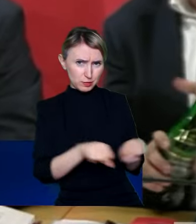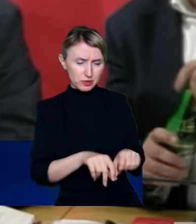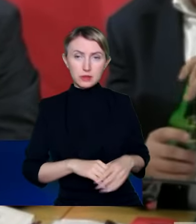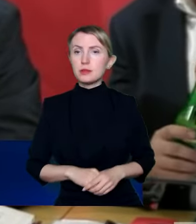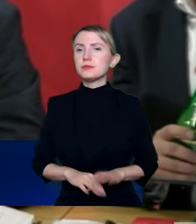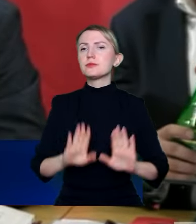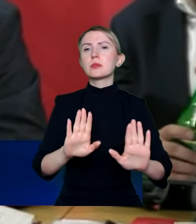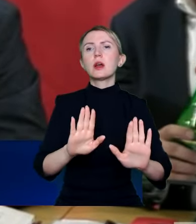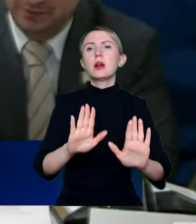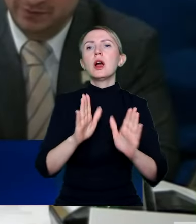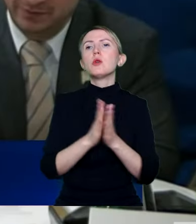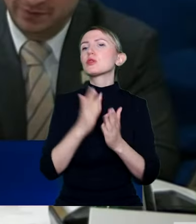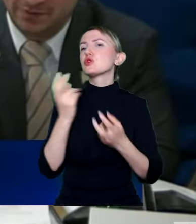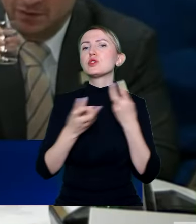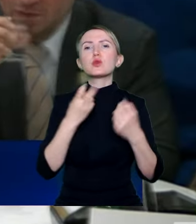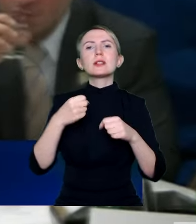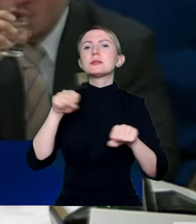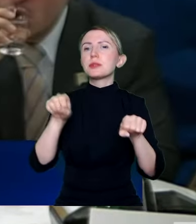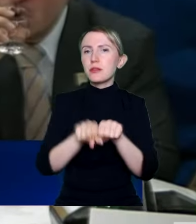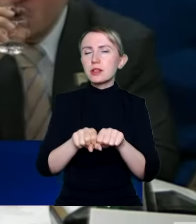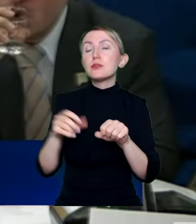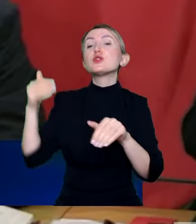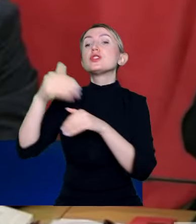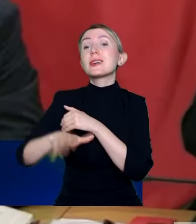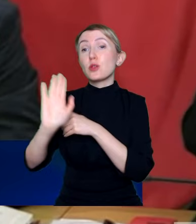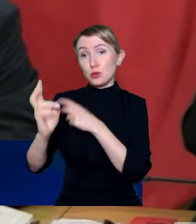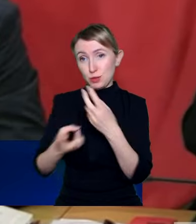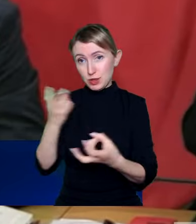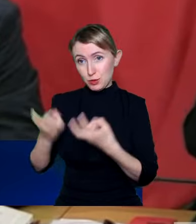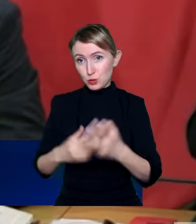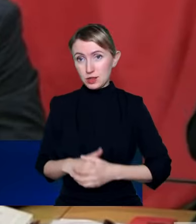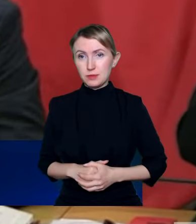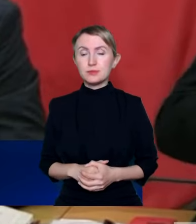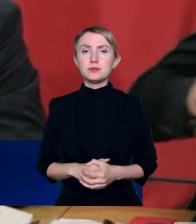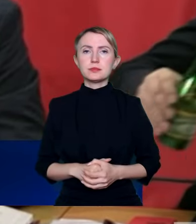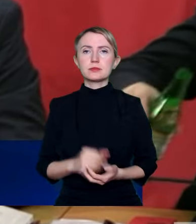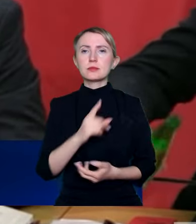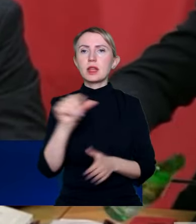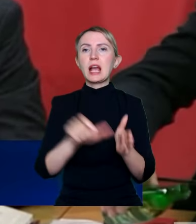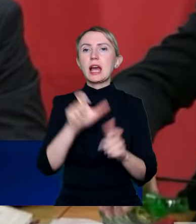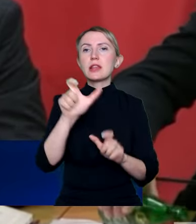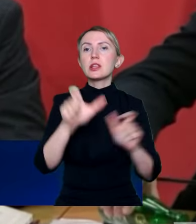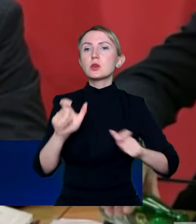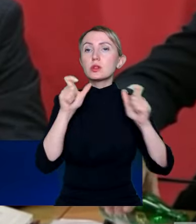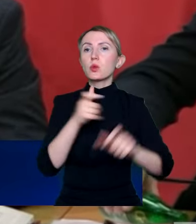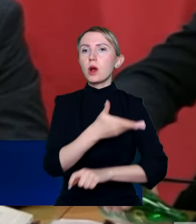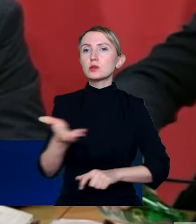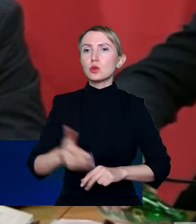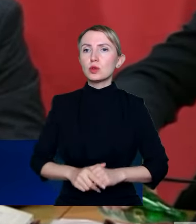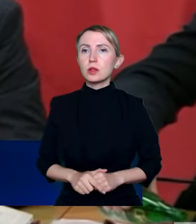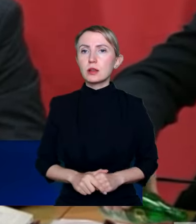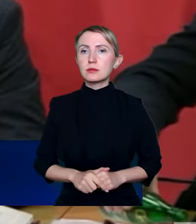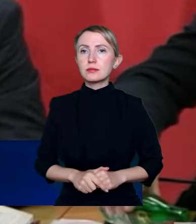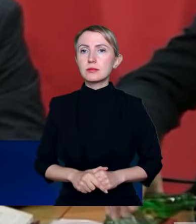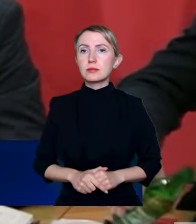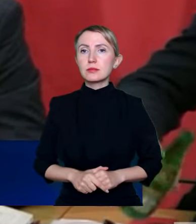Proszę nie szukać sprawiedliwości, będziemy szukać na końcu. O zgłoszone przez was kandydatury, to ja